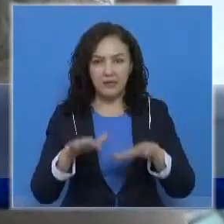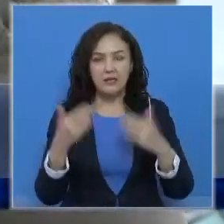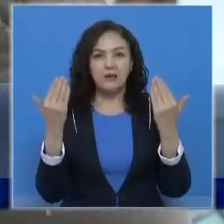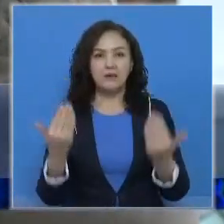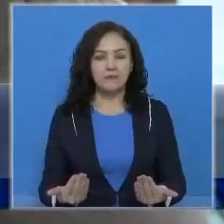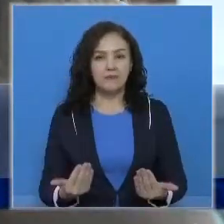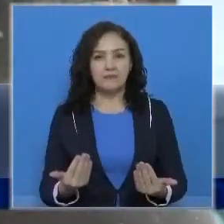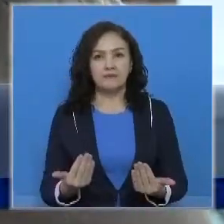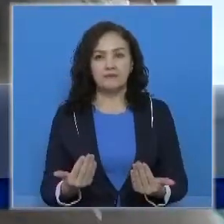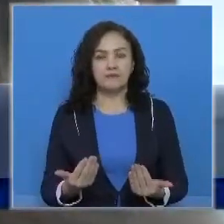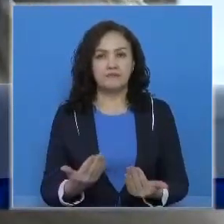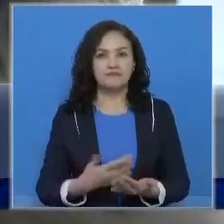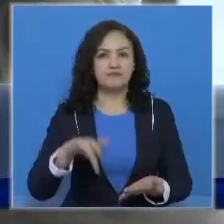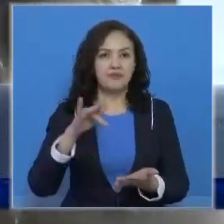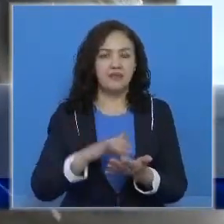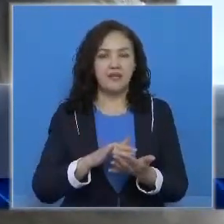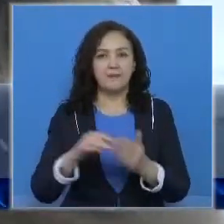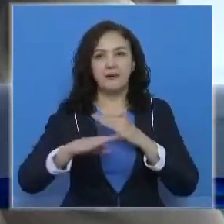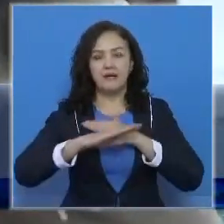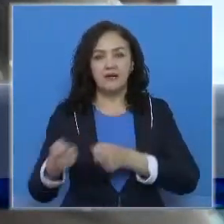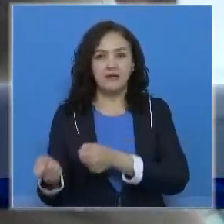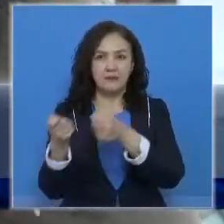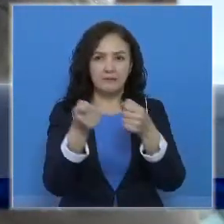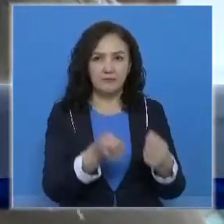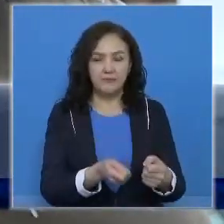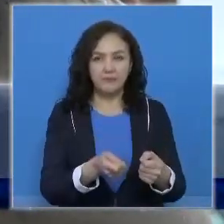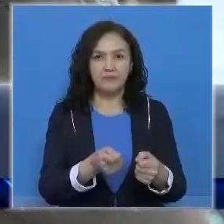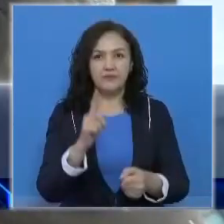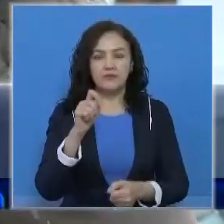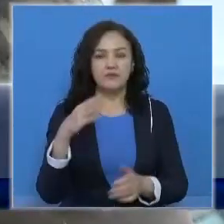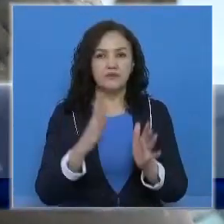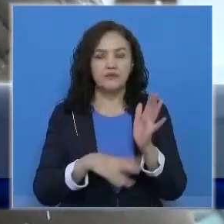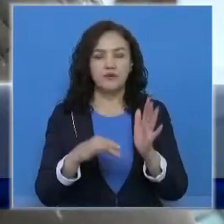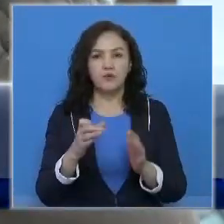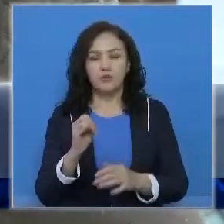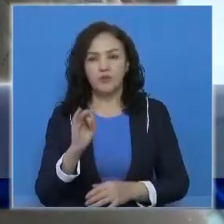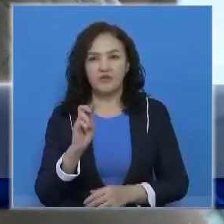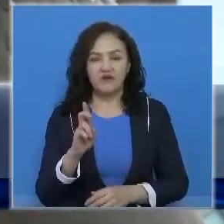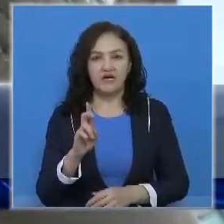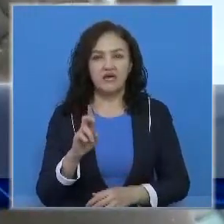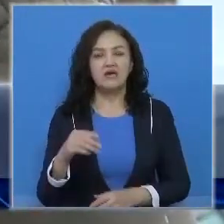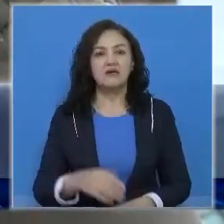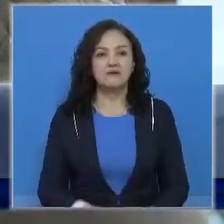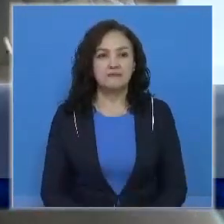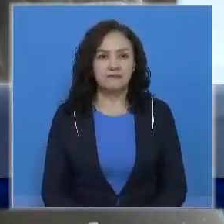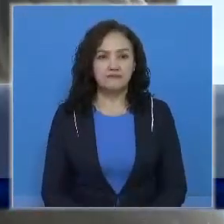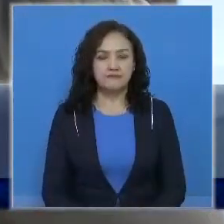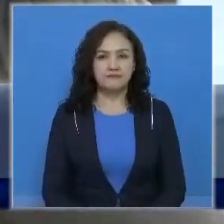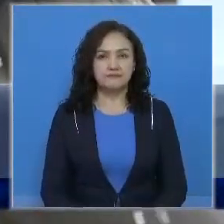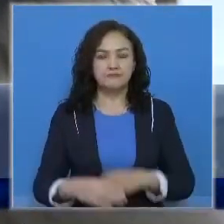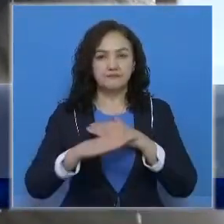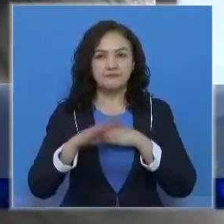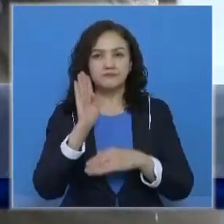сегодняшний день на городской полигон вывезено около 190 кубов, 1000 кубов на